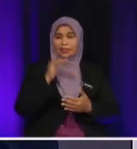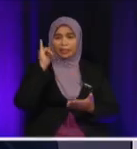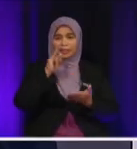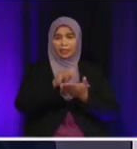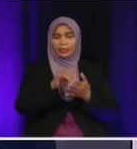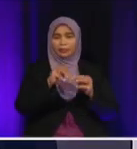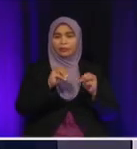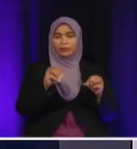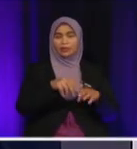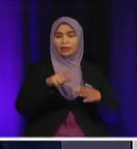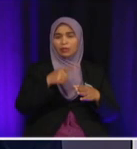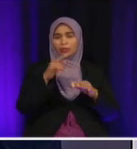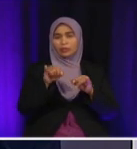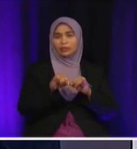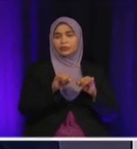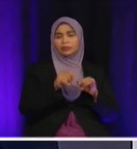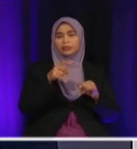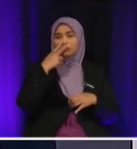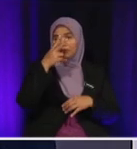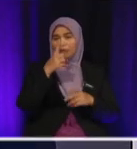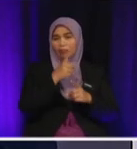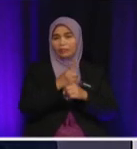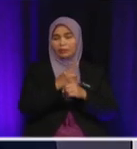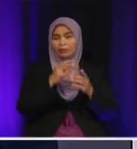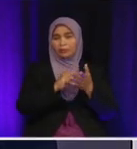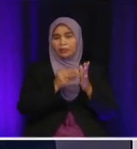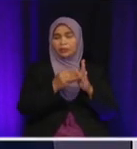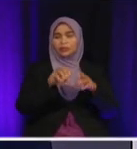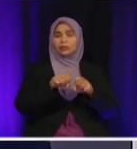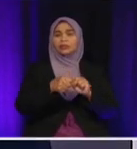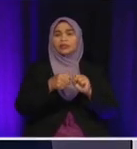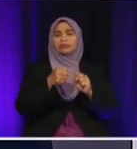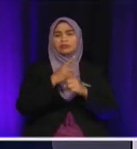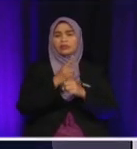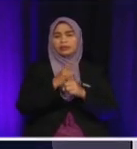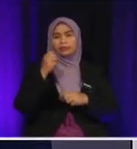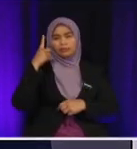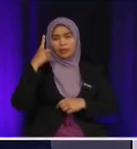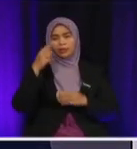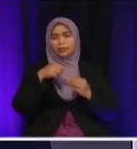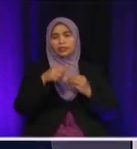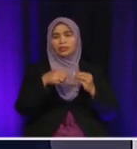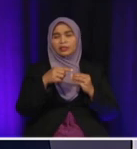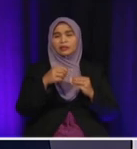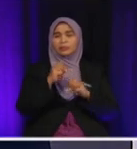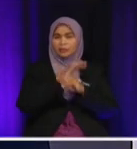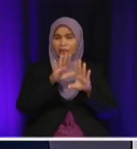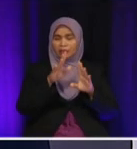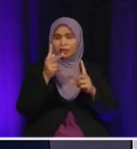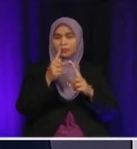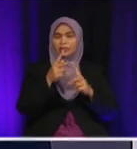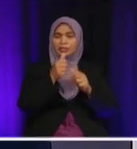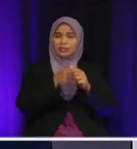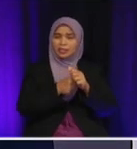sana, tengok betul-betul maksud yang ada supaya betul-betul faham tentang penerangan kepada setiap apa